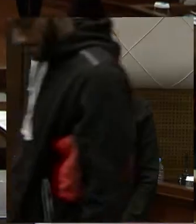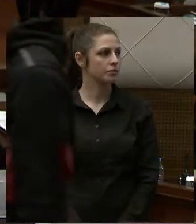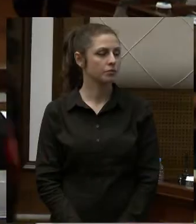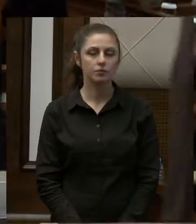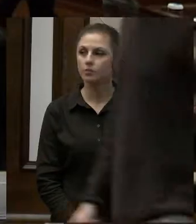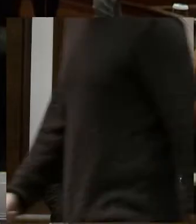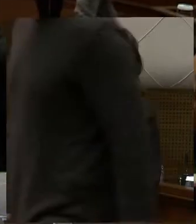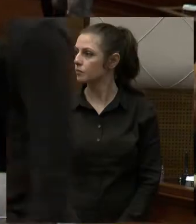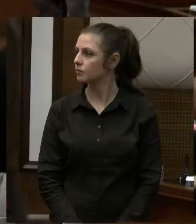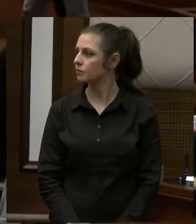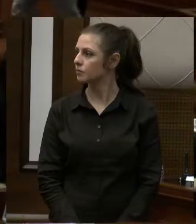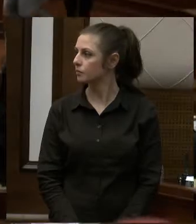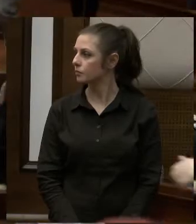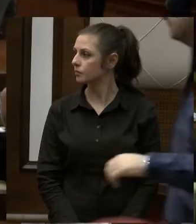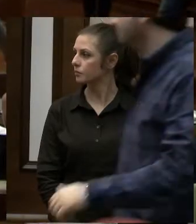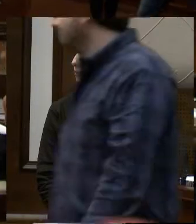Hay.